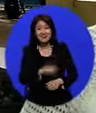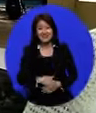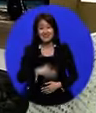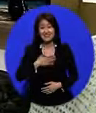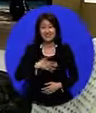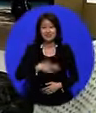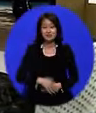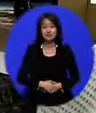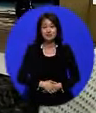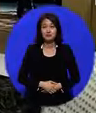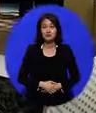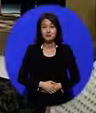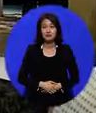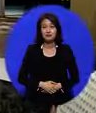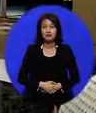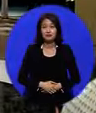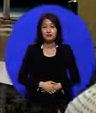파트. 네.